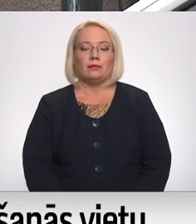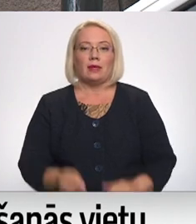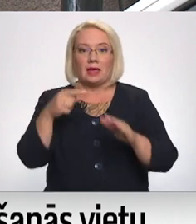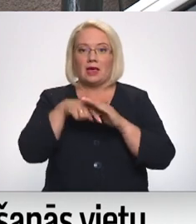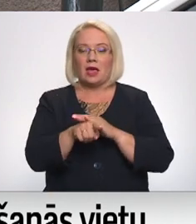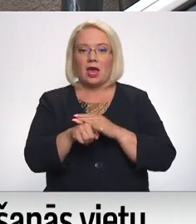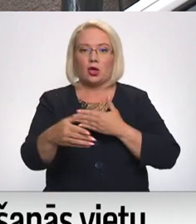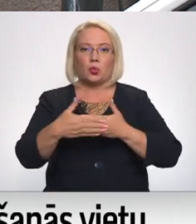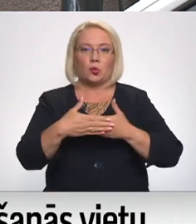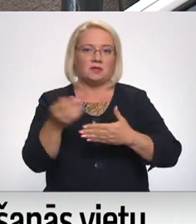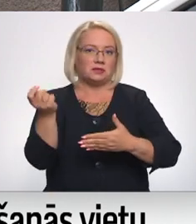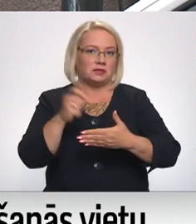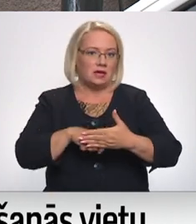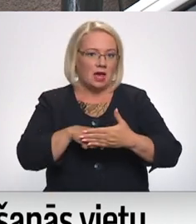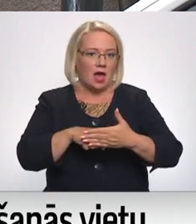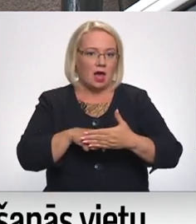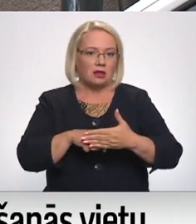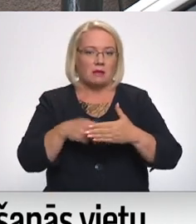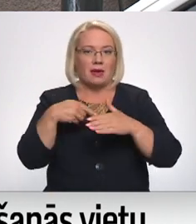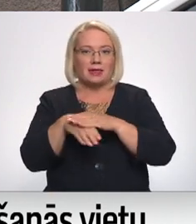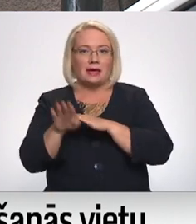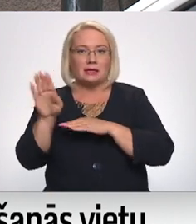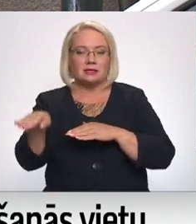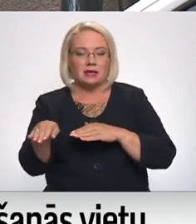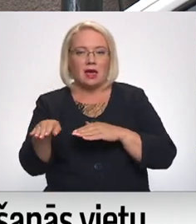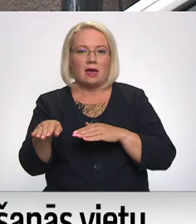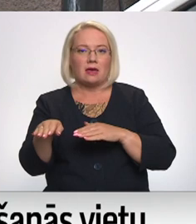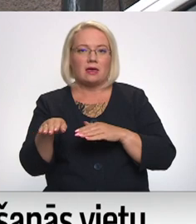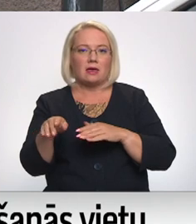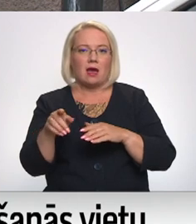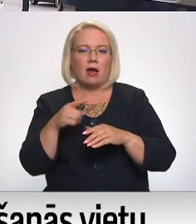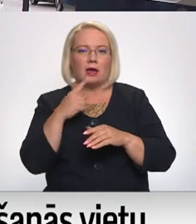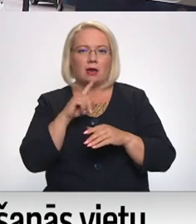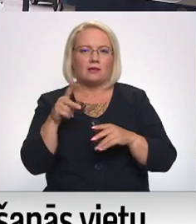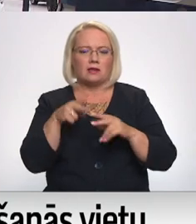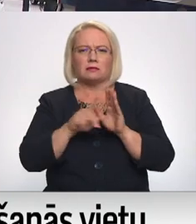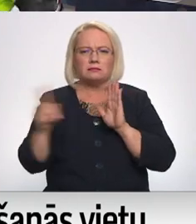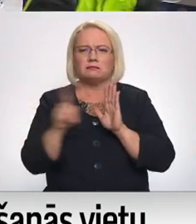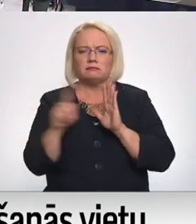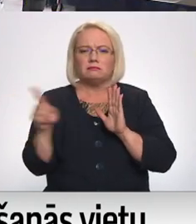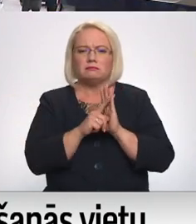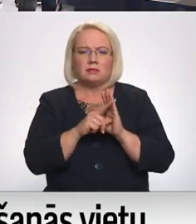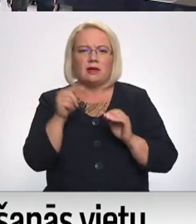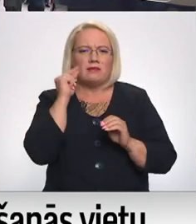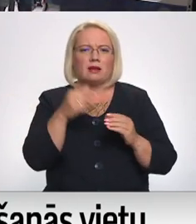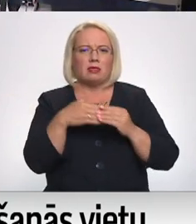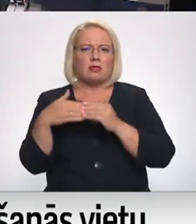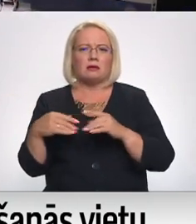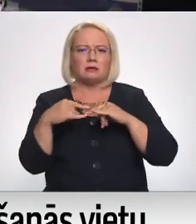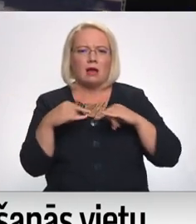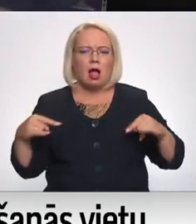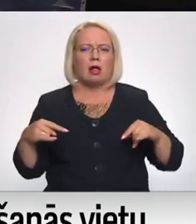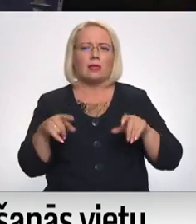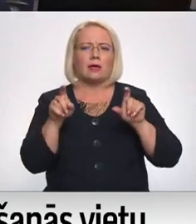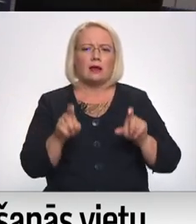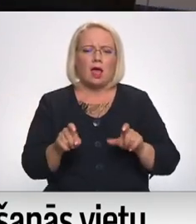Ieejas durvis slēgtas, bet pa izejas durvīm kustība ir gandrīz vai nepārtraukta. Vīri nes ārā galdus, krēslus,